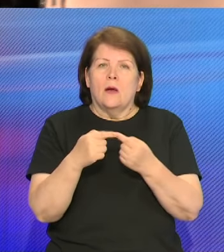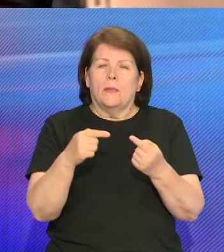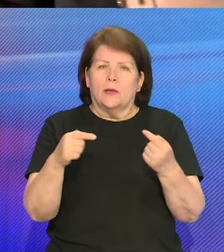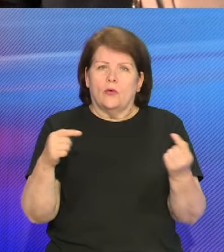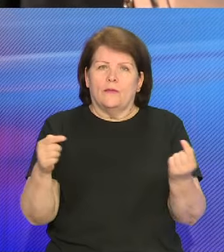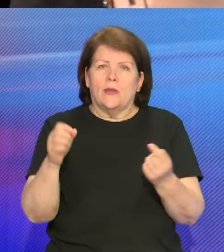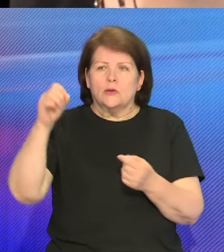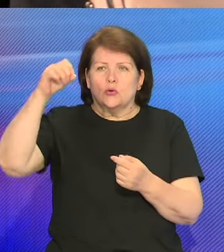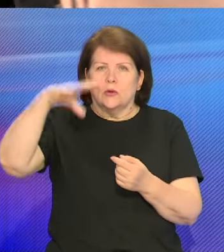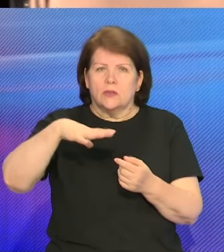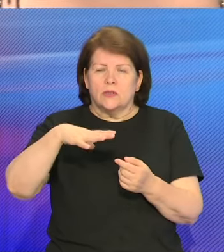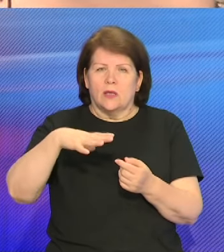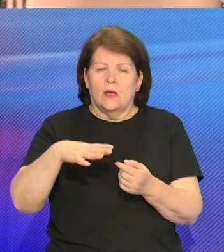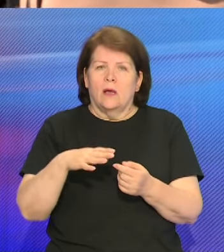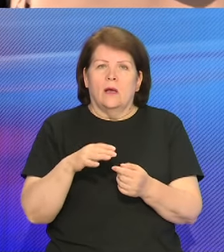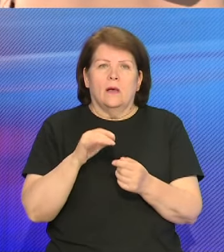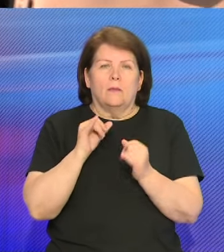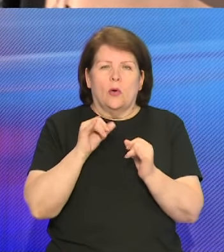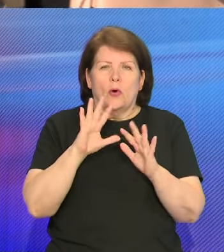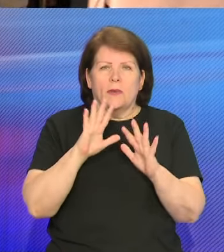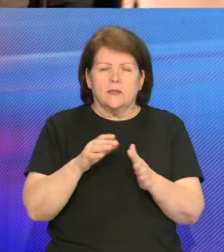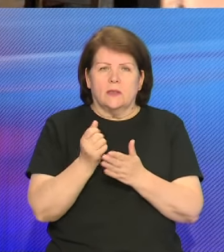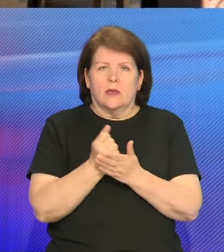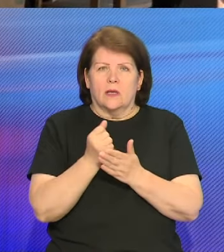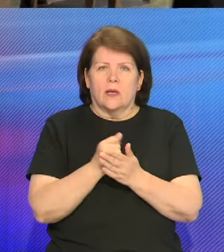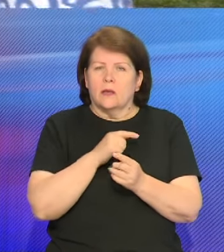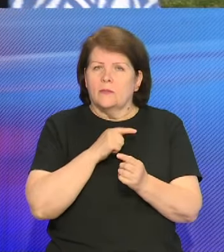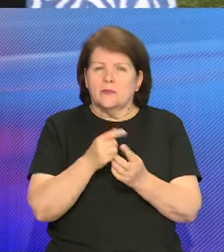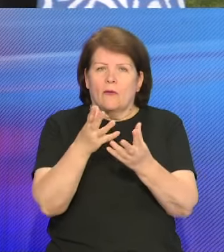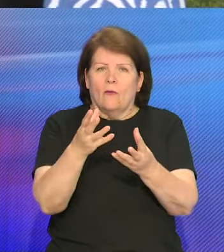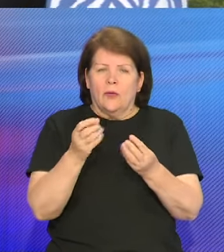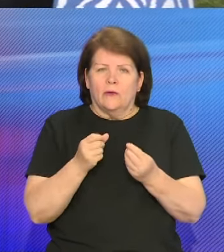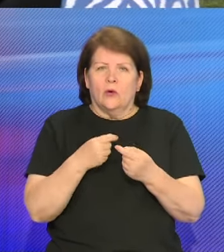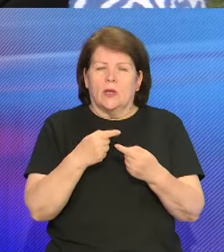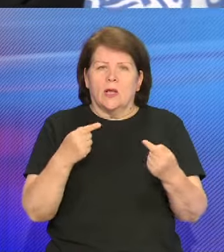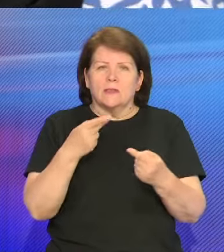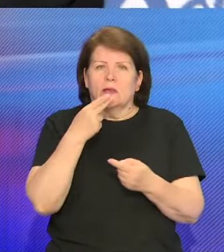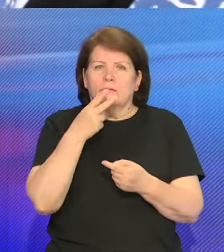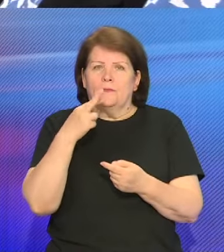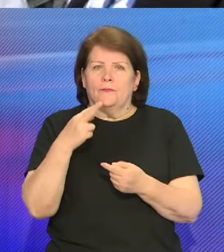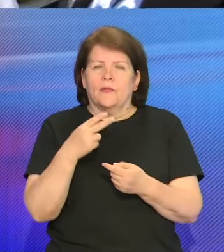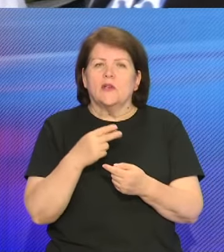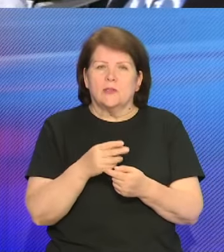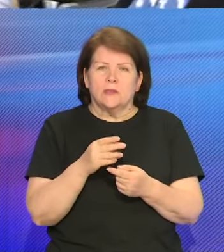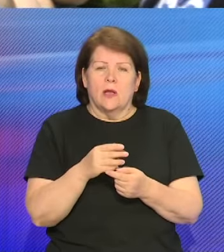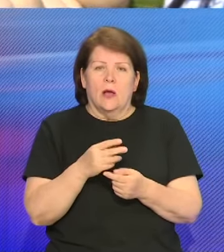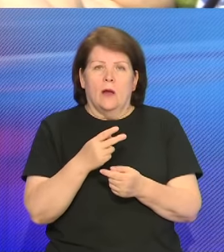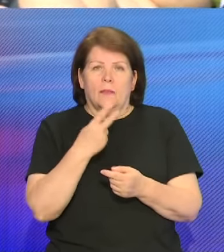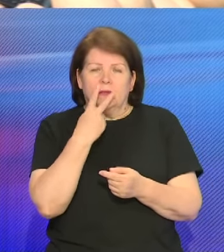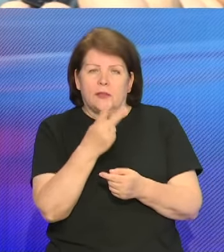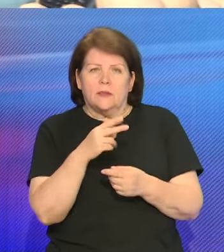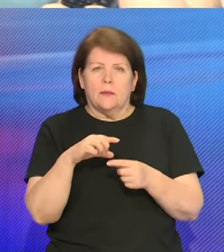для прадуктаў, якія хутка ўбіраюць у сабе ўсе шкодныя рэчывы. А вот вы не видите, что бананы вот там спорчены? Ну, это не спорчены, они